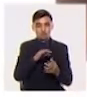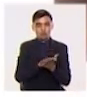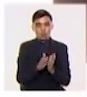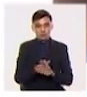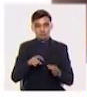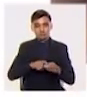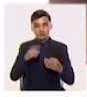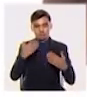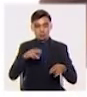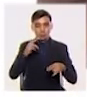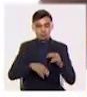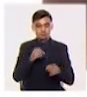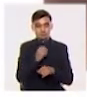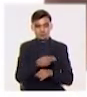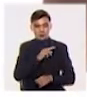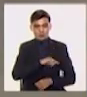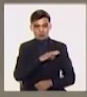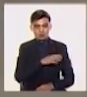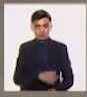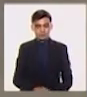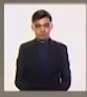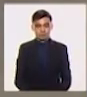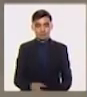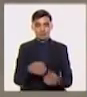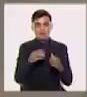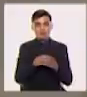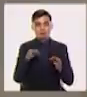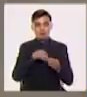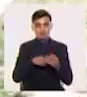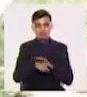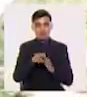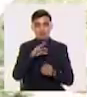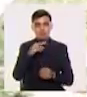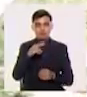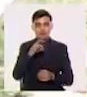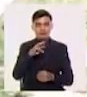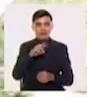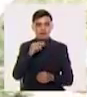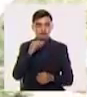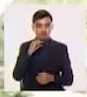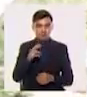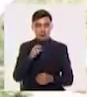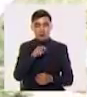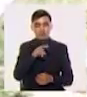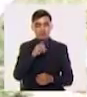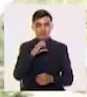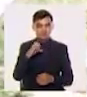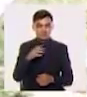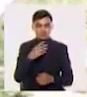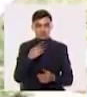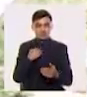шарт мерзім аяқталды деп жұмыстан шығарып тастапты. Типи компаниясының подрядчик АПС біздерді жұмыстан